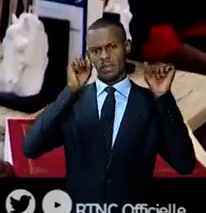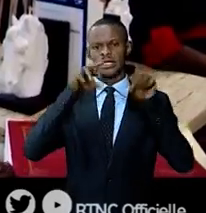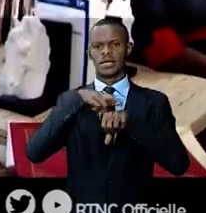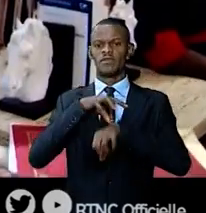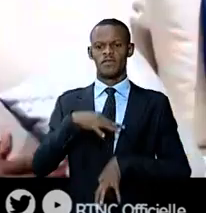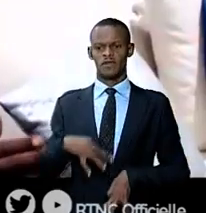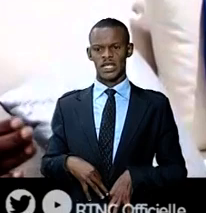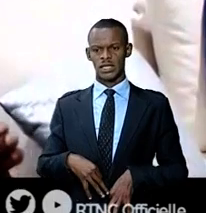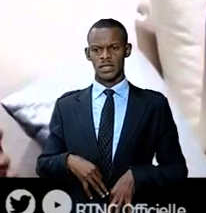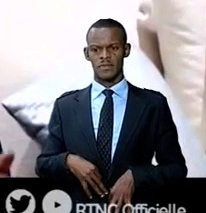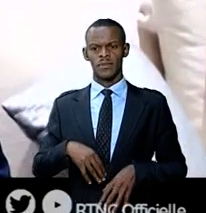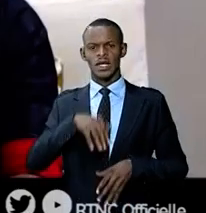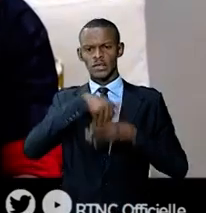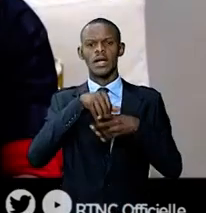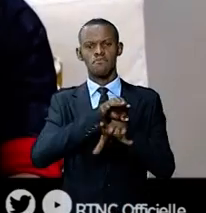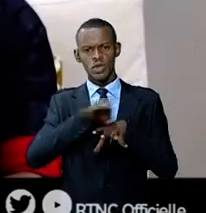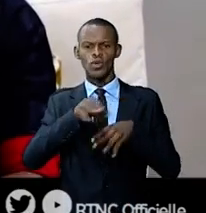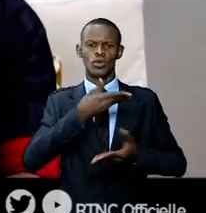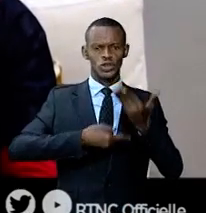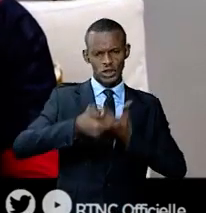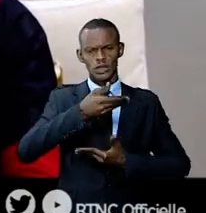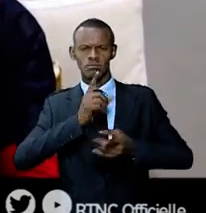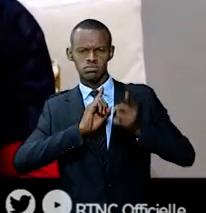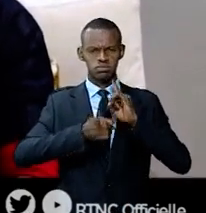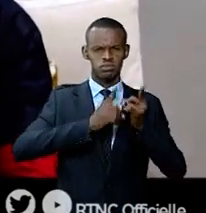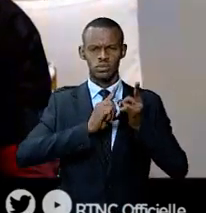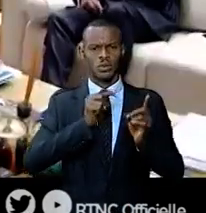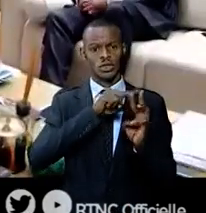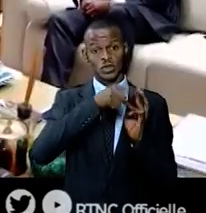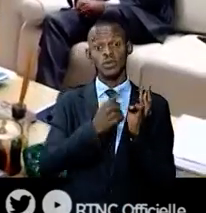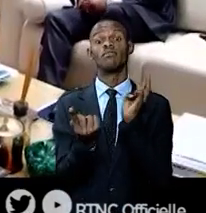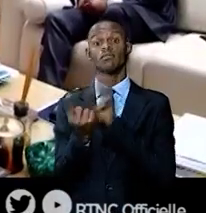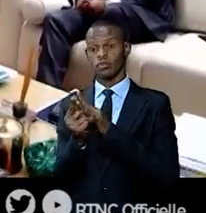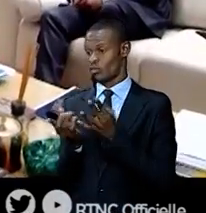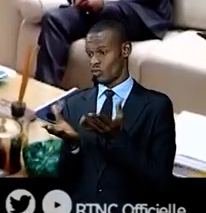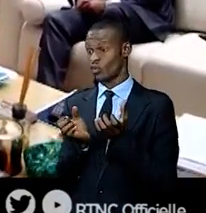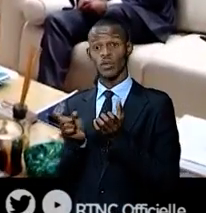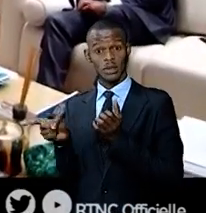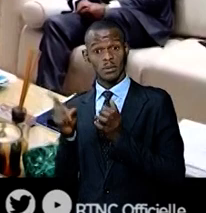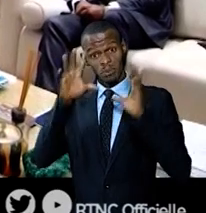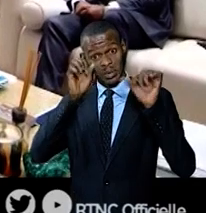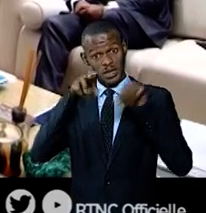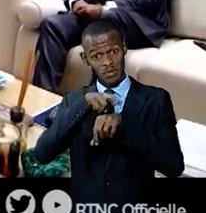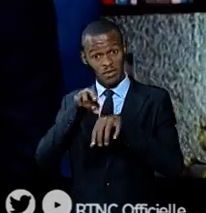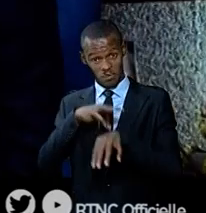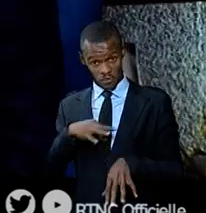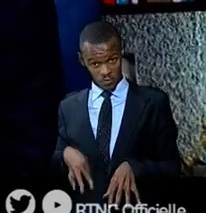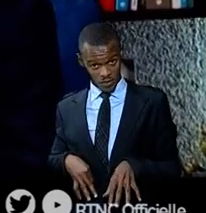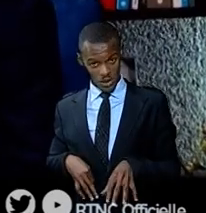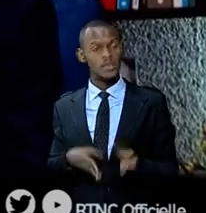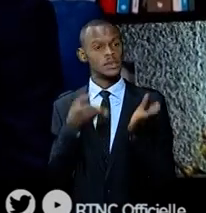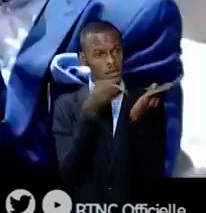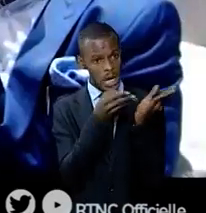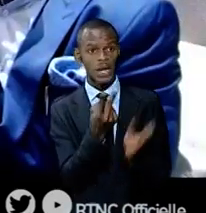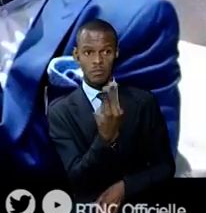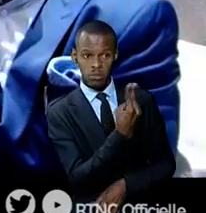l'Union africaine. Ils sont allés solliciter l'accompagnement du chef de l'État dans leur démarche pour le rapatriement des restes de